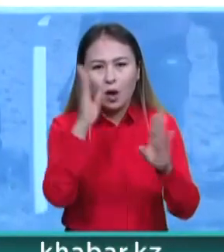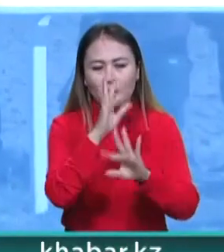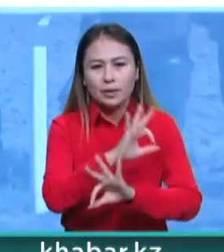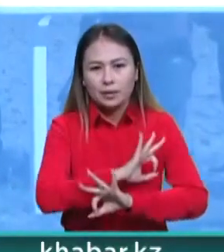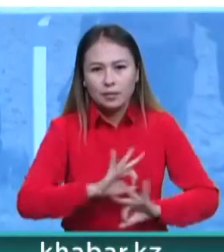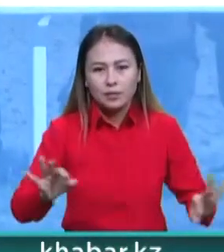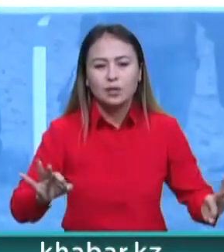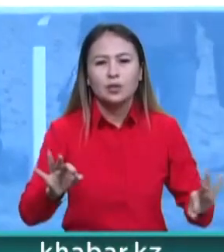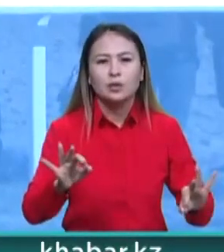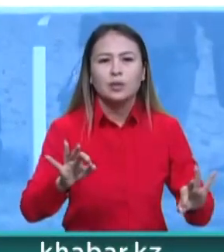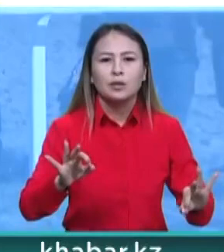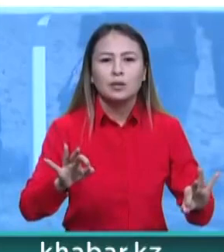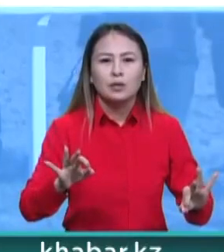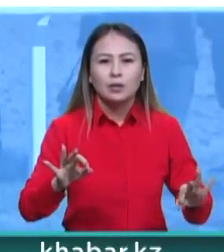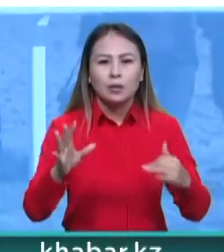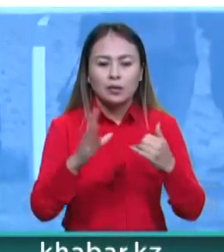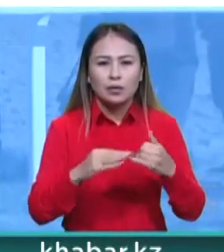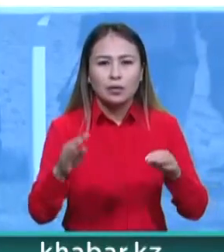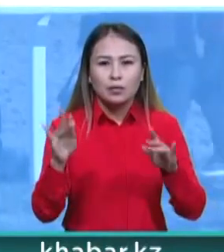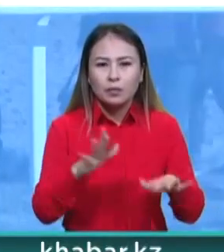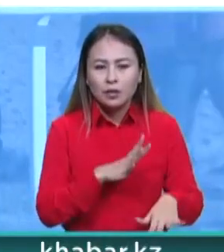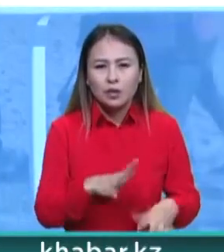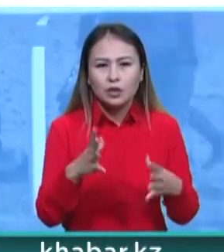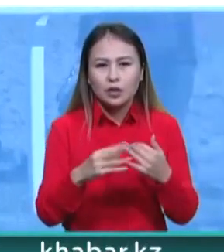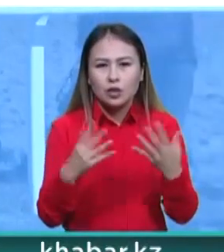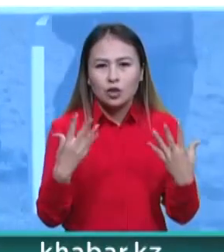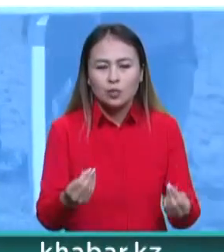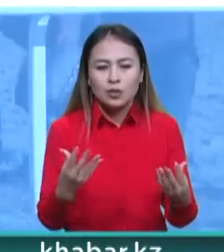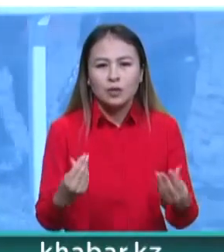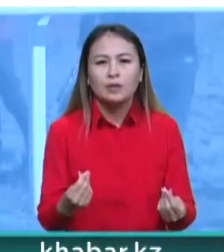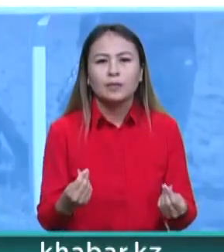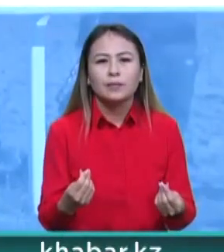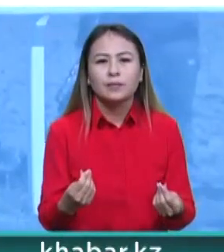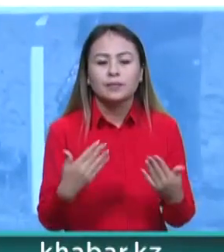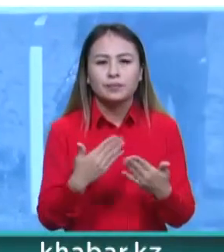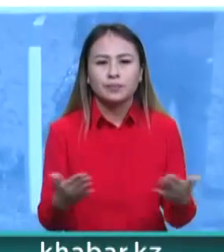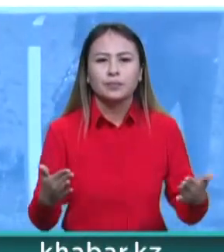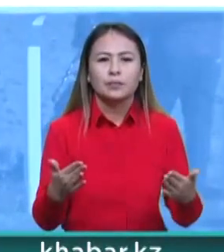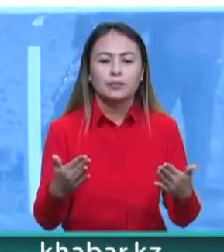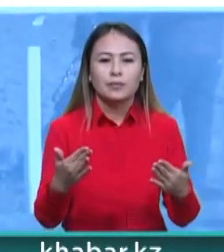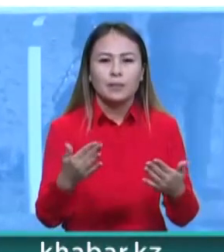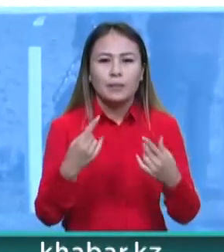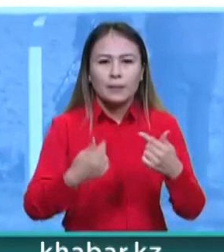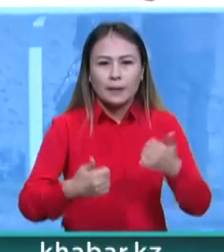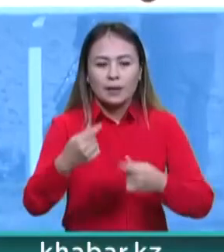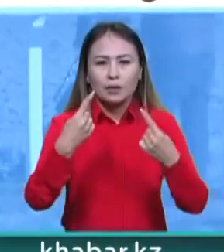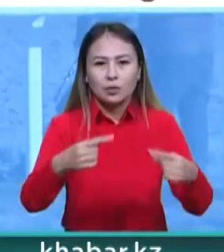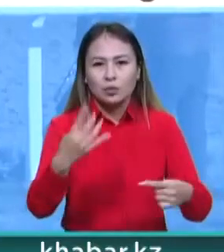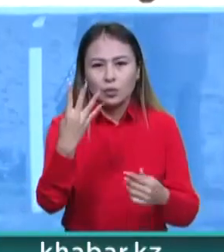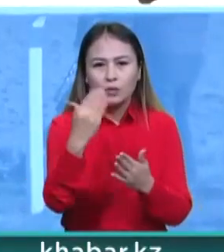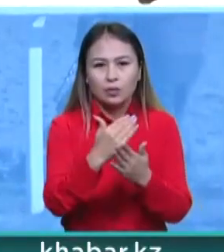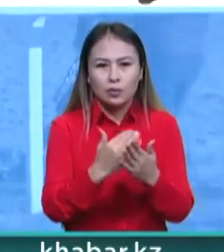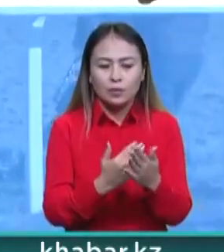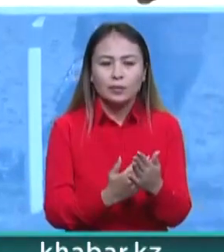tamasha jer toŋı jerge toŋ tüsken joq jer jumsaq bugün osa bäygeniñ 4 türi boyunça atap aytqan kezde